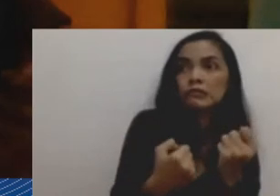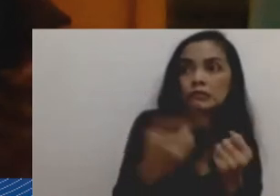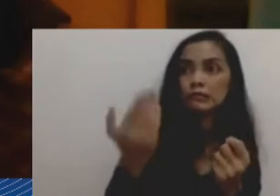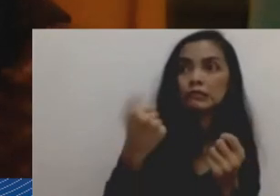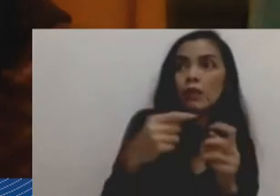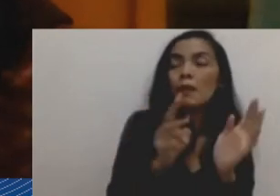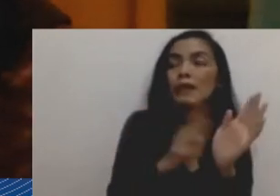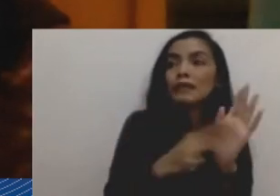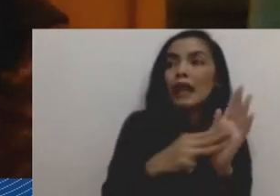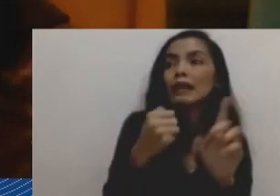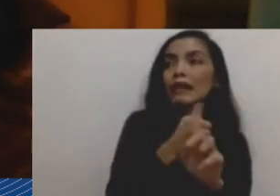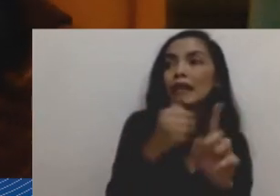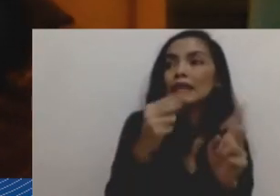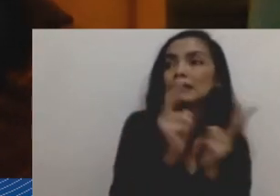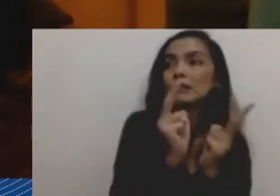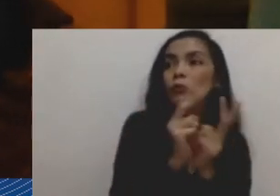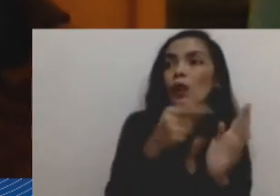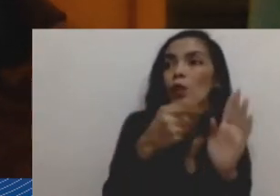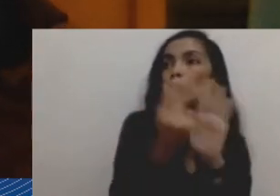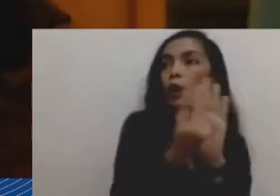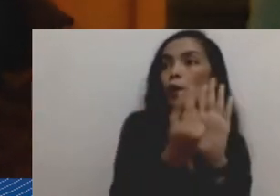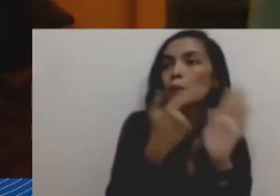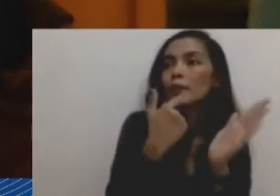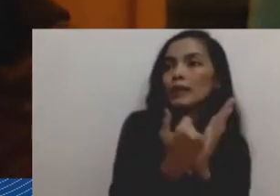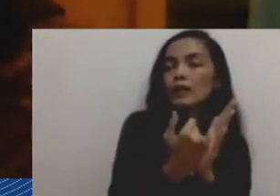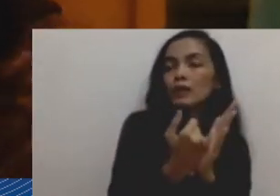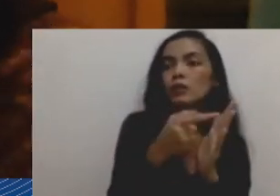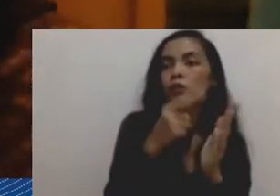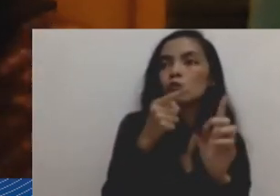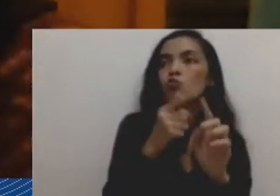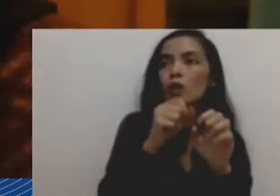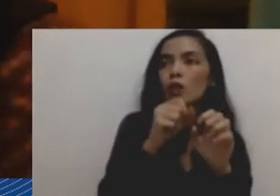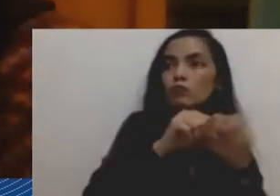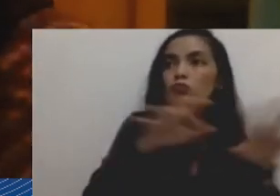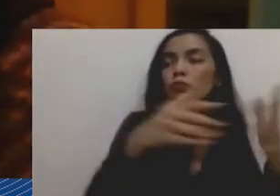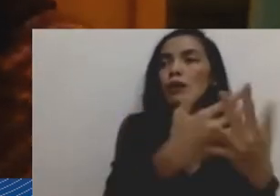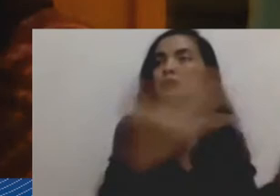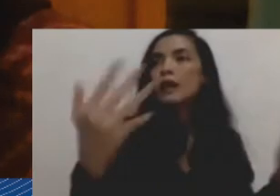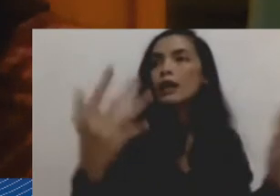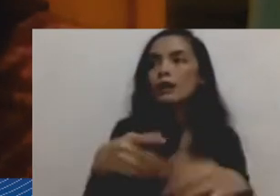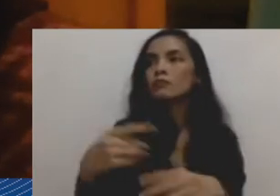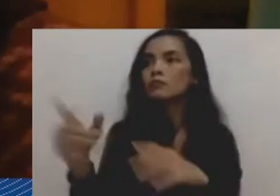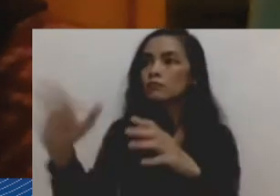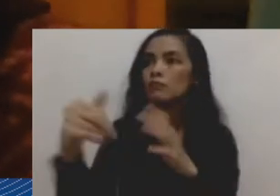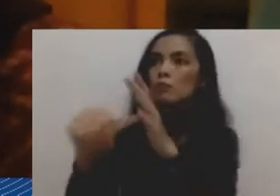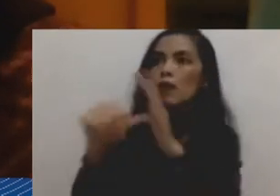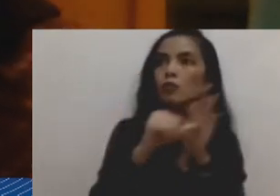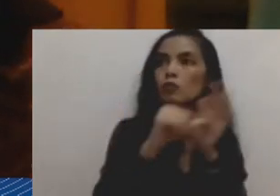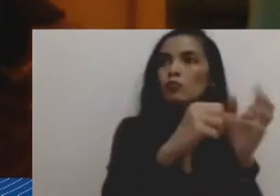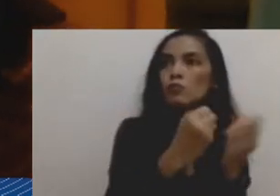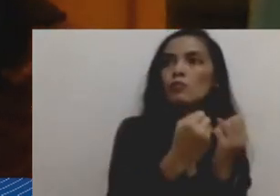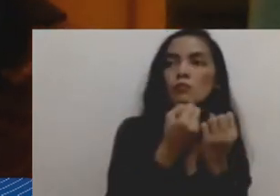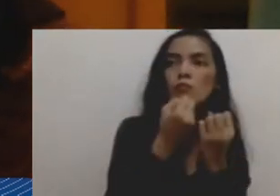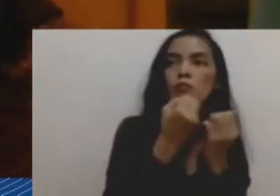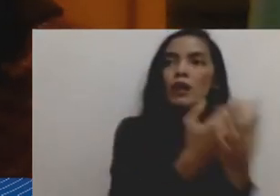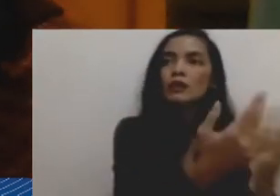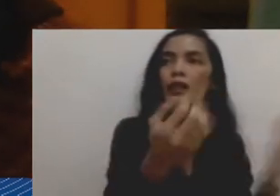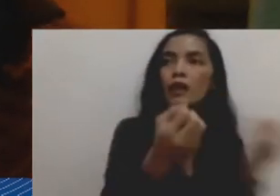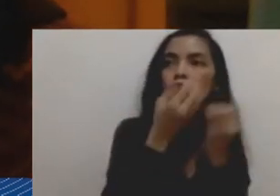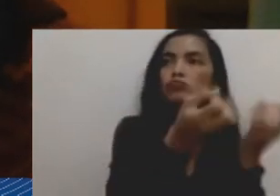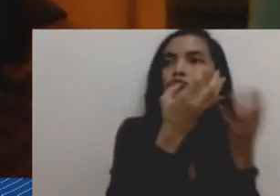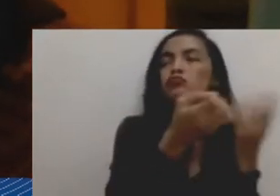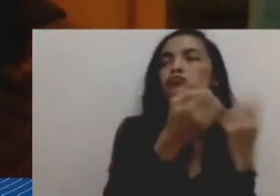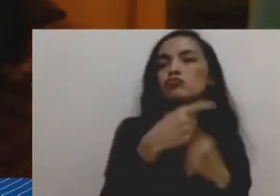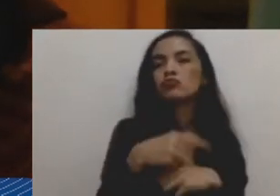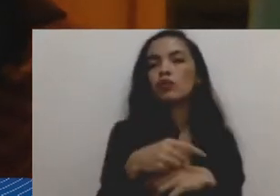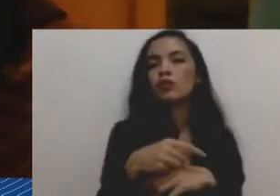ini menjadi isu publik juga di wilayah masing-masing, memberikan penjelasan, itu bisa sangat membantu dalam proses